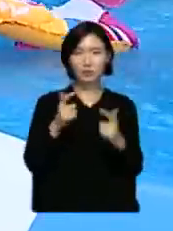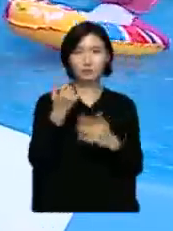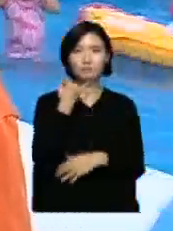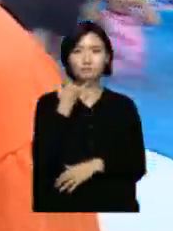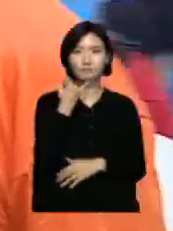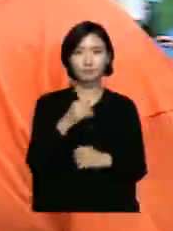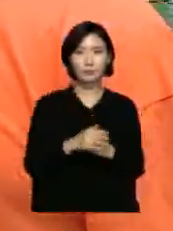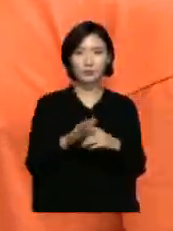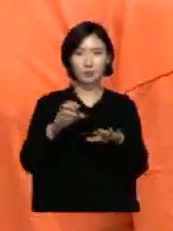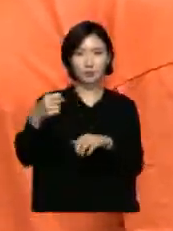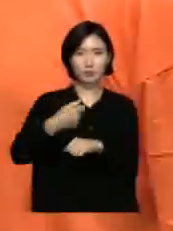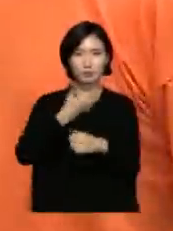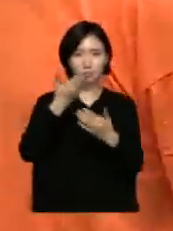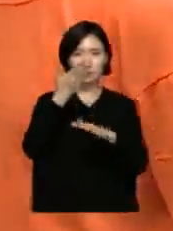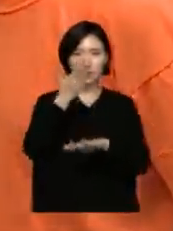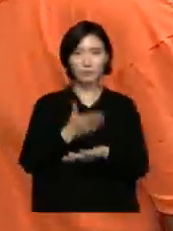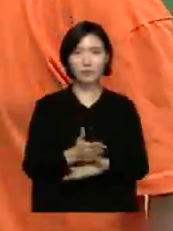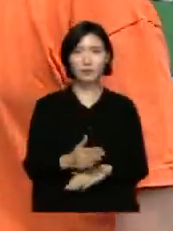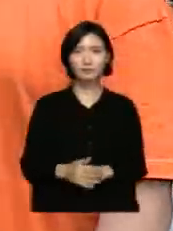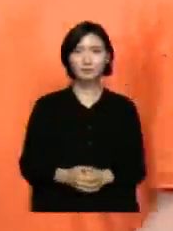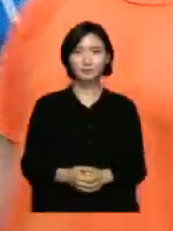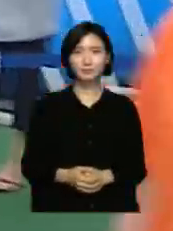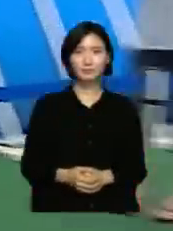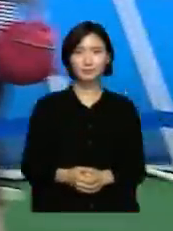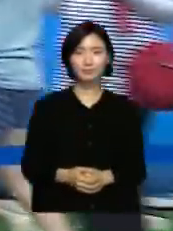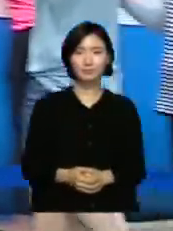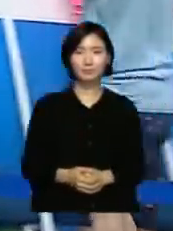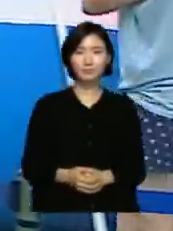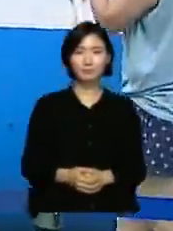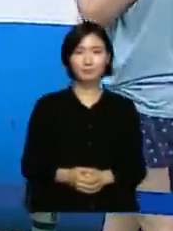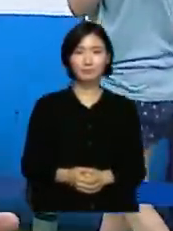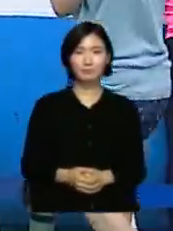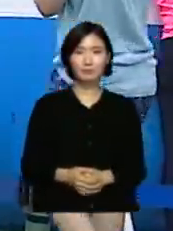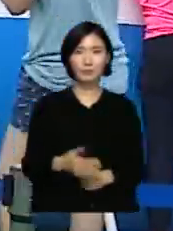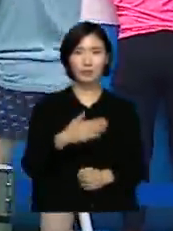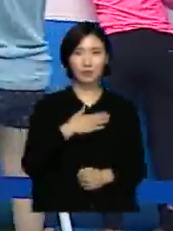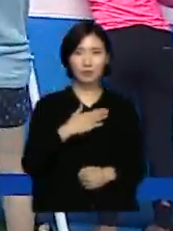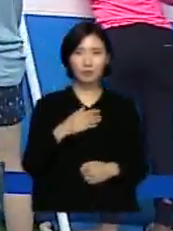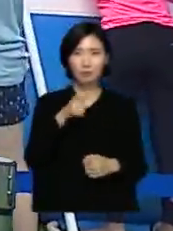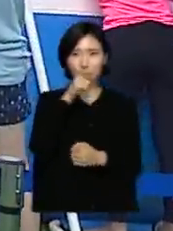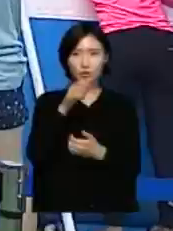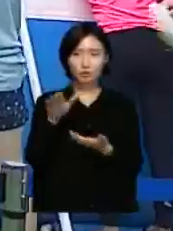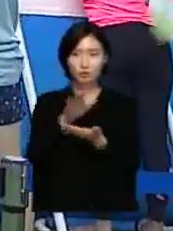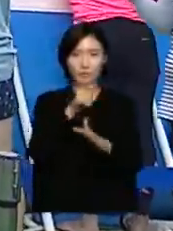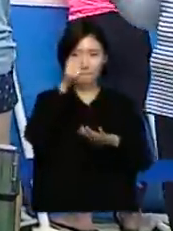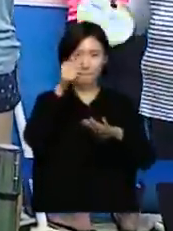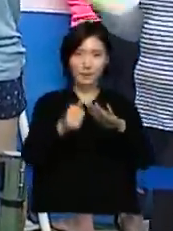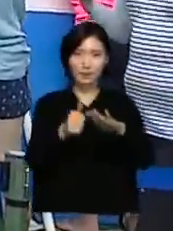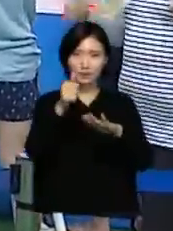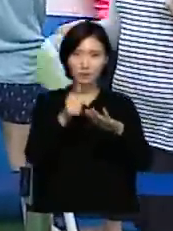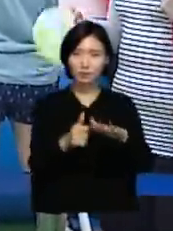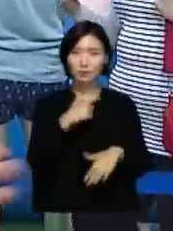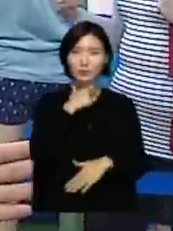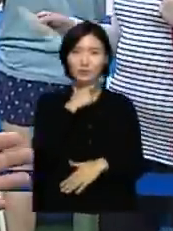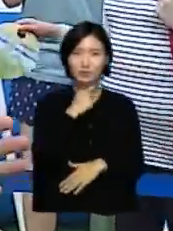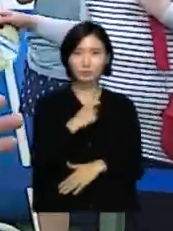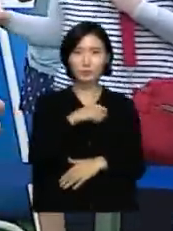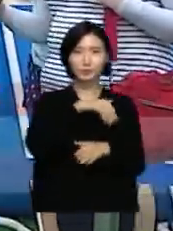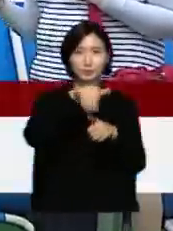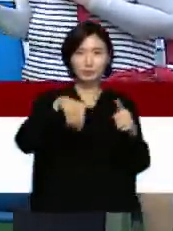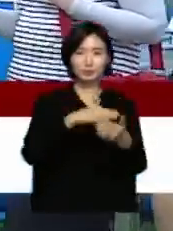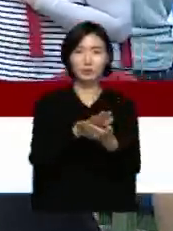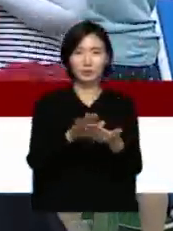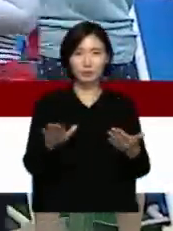됩니다. 네, 오늘 말씀 고맙습니다. 네, 고맙습니다. 네. 자, 저도 금방이라도 물 속에 풍덩 빠져들고 싶은 그런